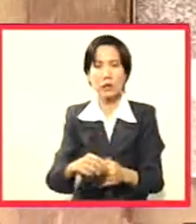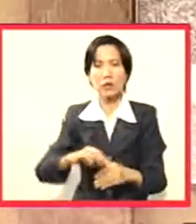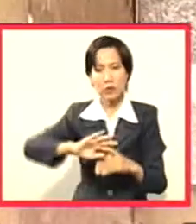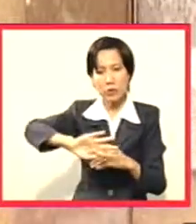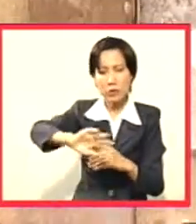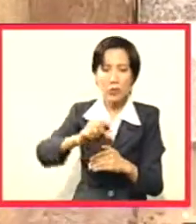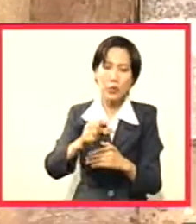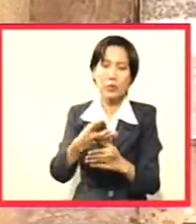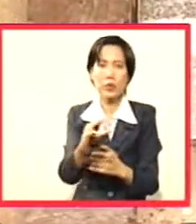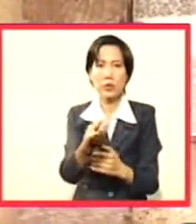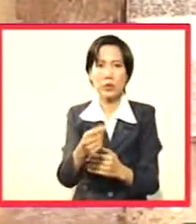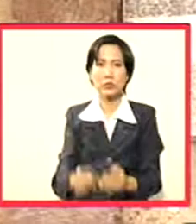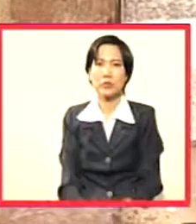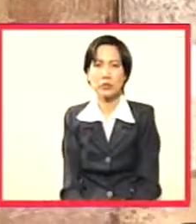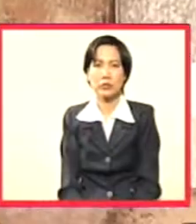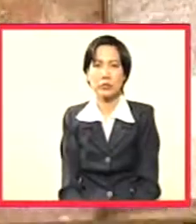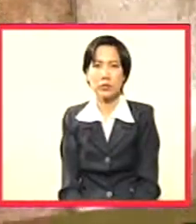อง